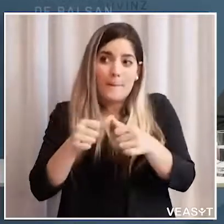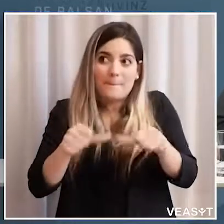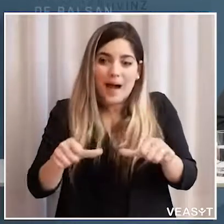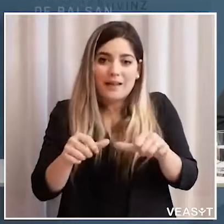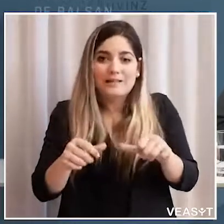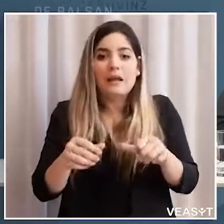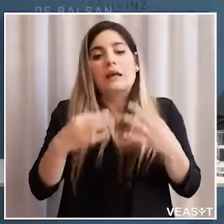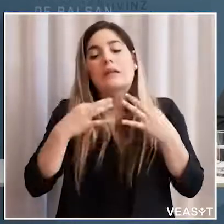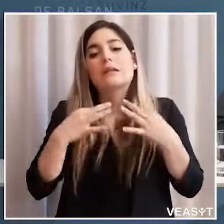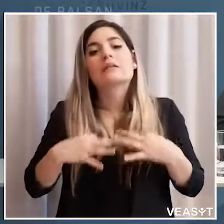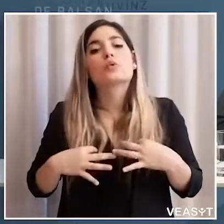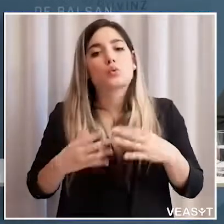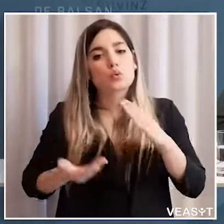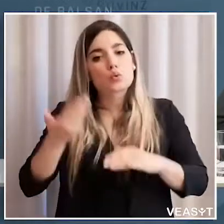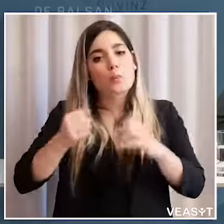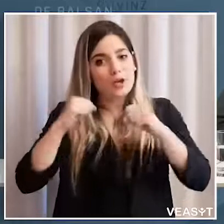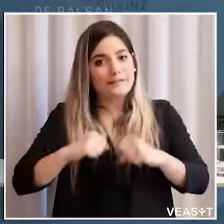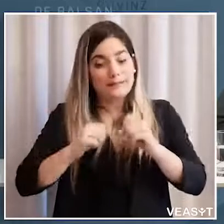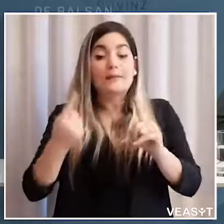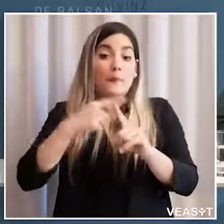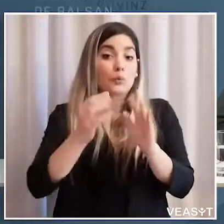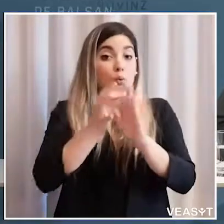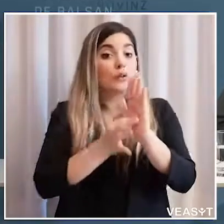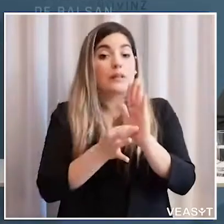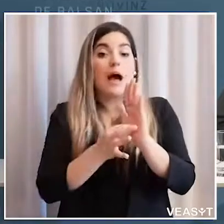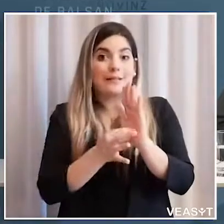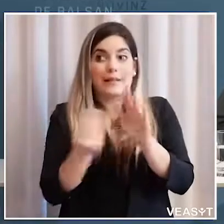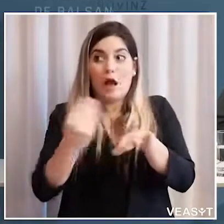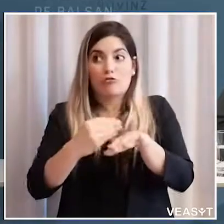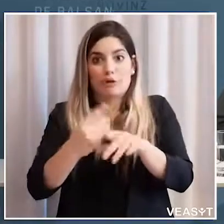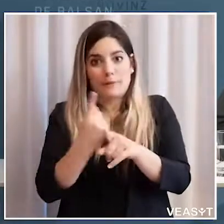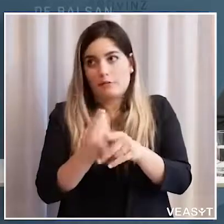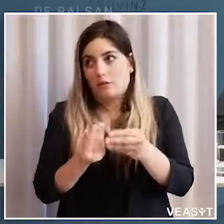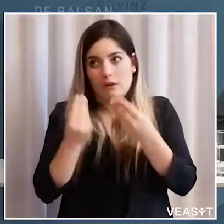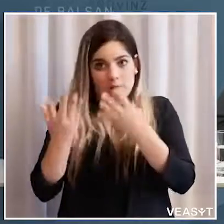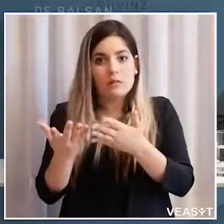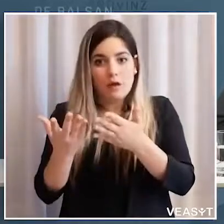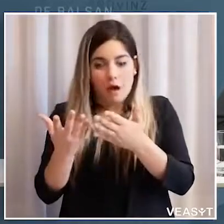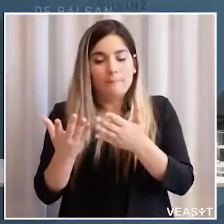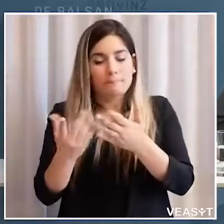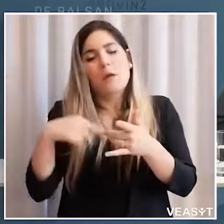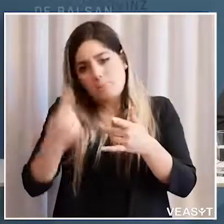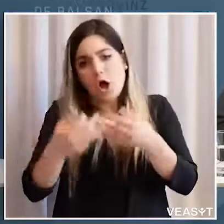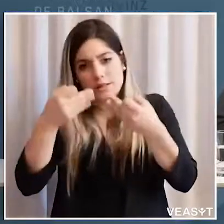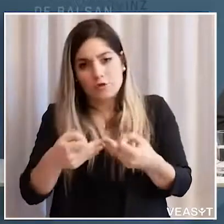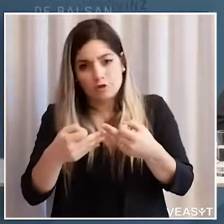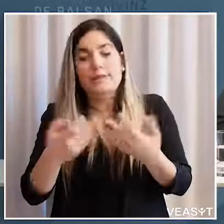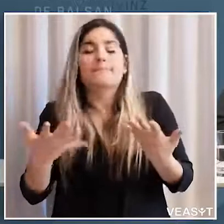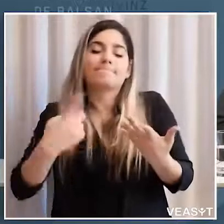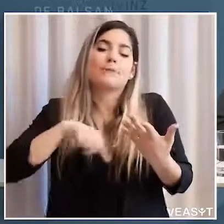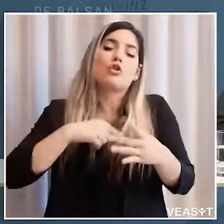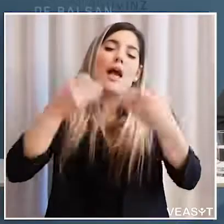date anche dall istituto superiore per la sanità e ai dati diciamo aggiornati che ci saranno prima della